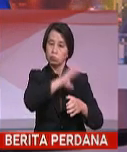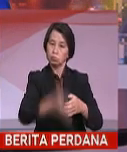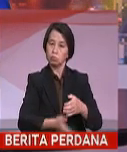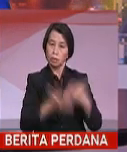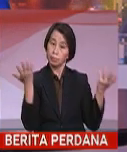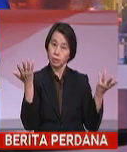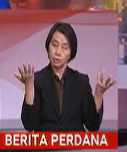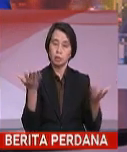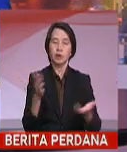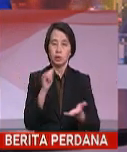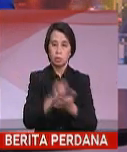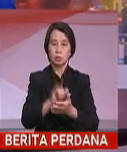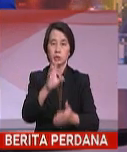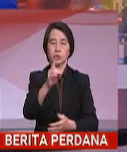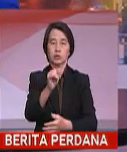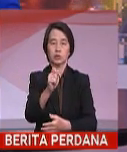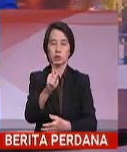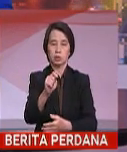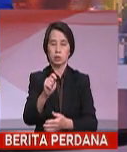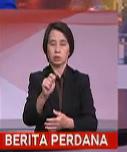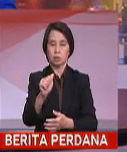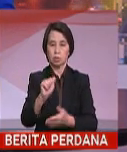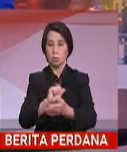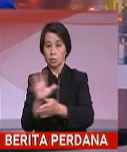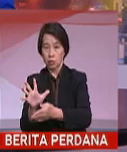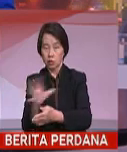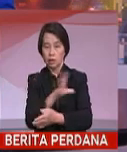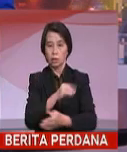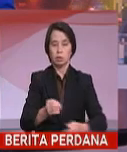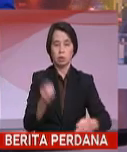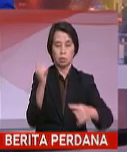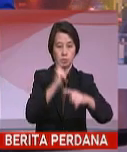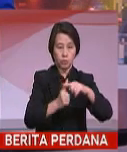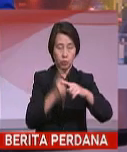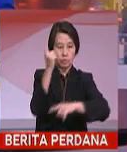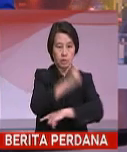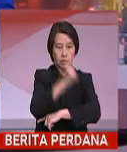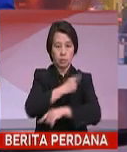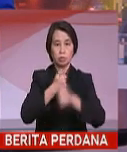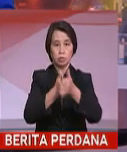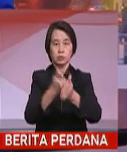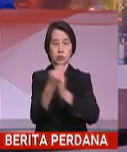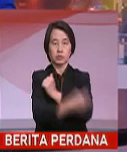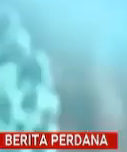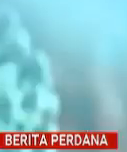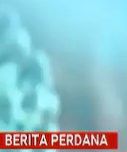tamat. Berikut adalah data terkini COVID-19 diikuti kes positif harian mengikut negeri.